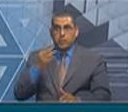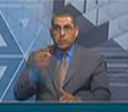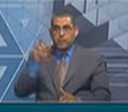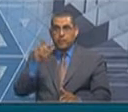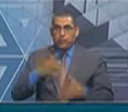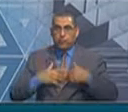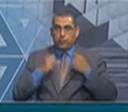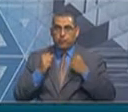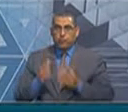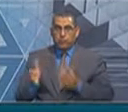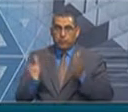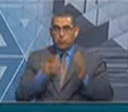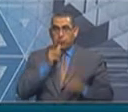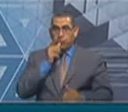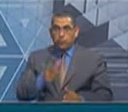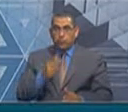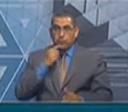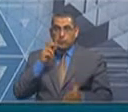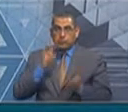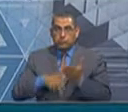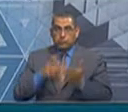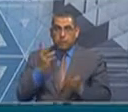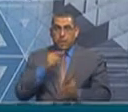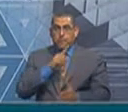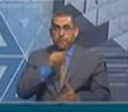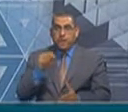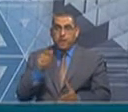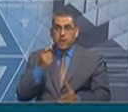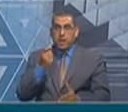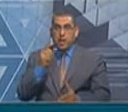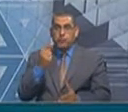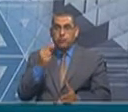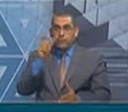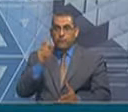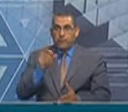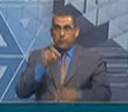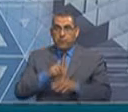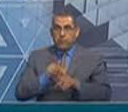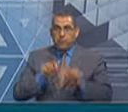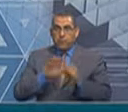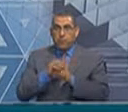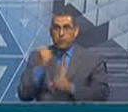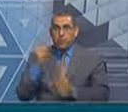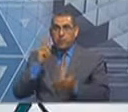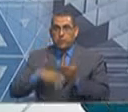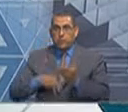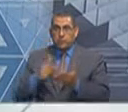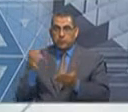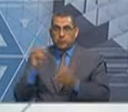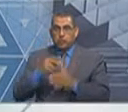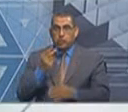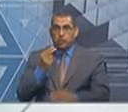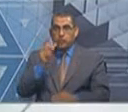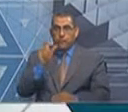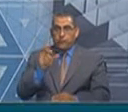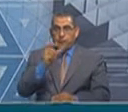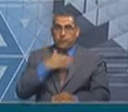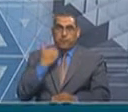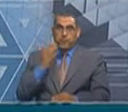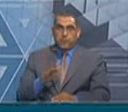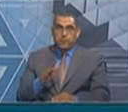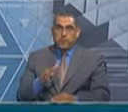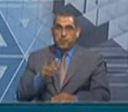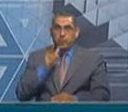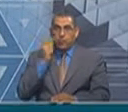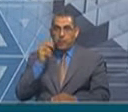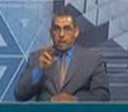89532 حالة. وقالت إنه تم تسجيل 115 حالة إصابة جديدة بالفيروس و20 حالة وفاة